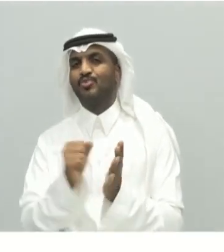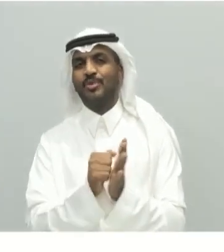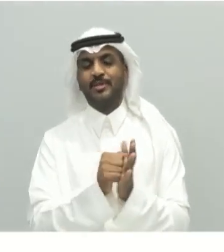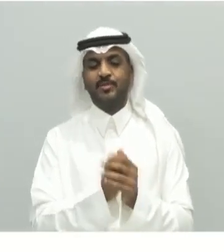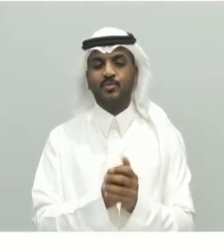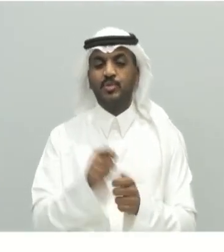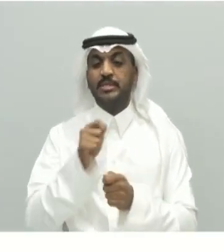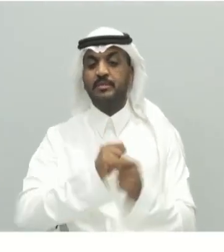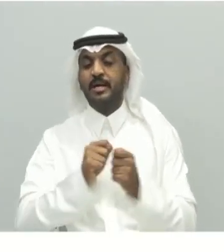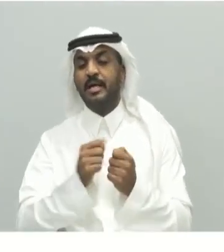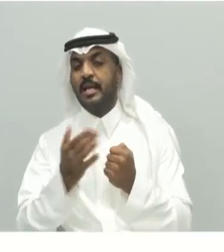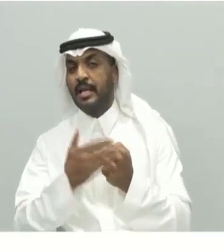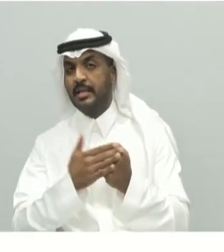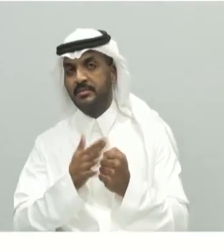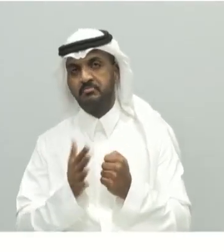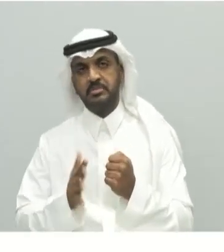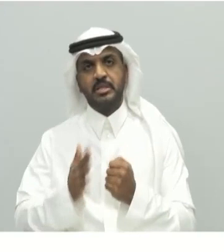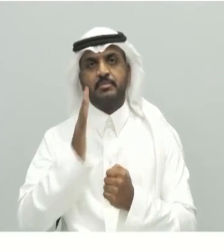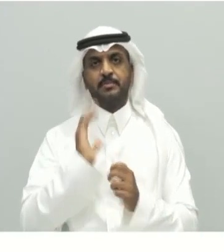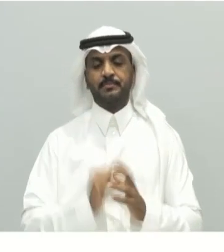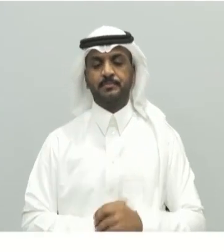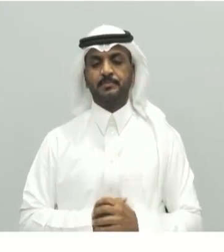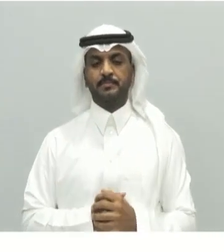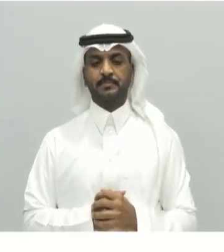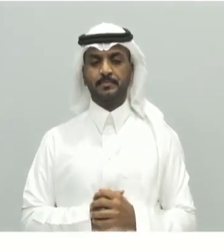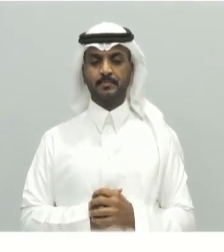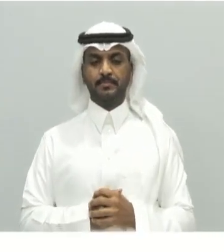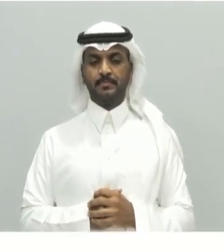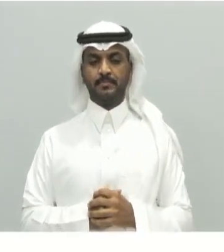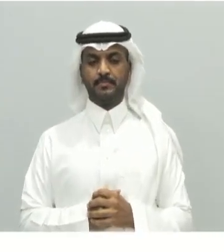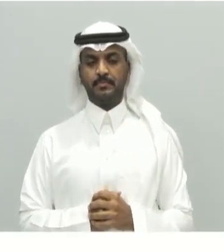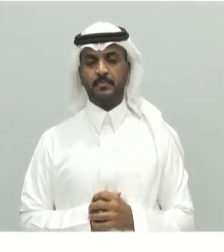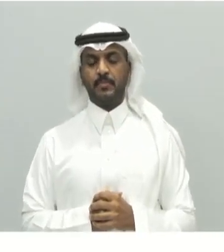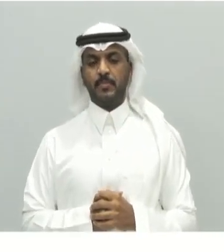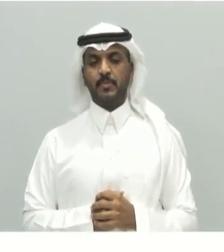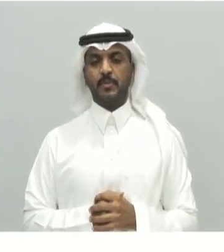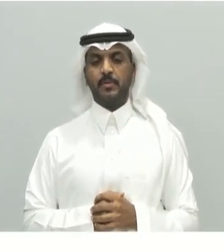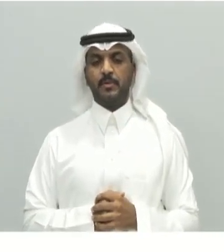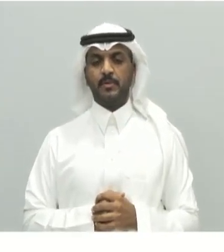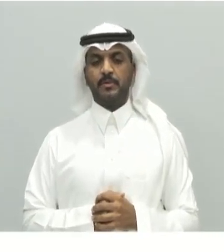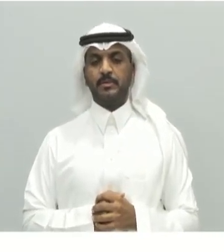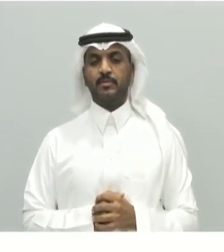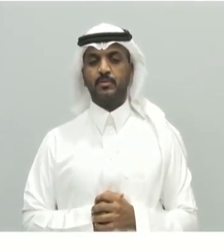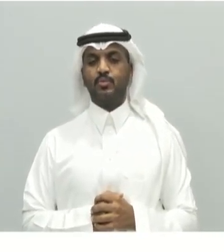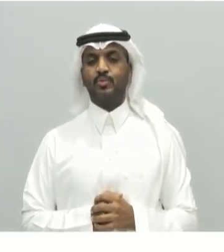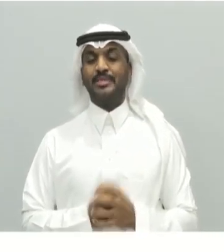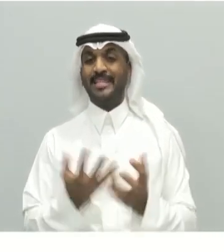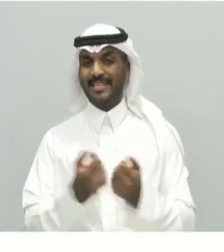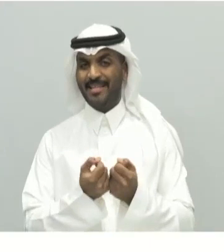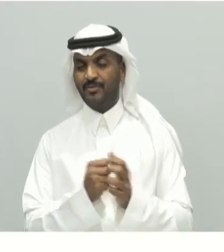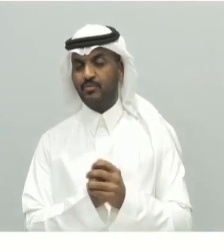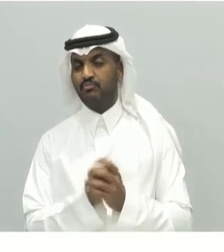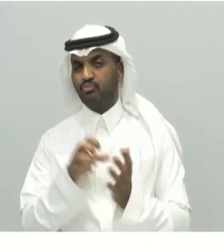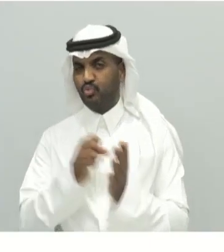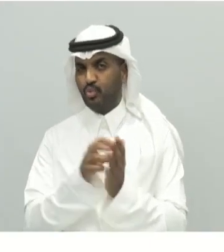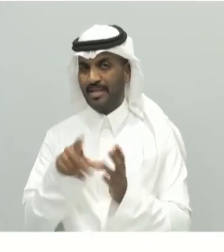وسكانيا واستعمالها لخدمه التنميه هذا التعداد السكاني قيام